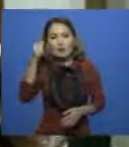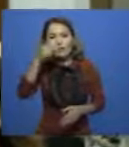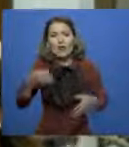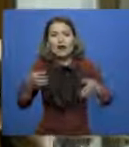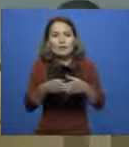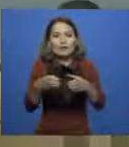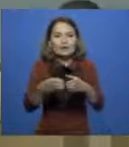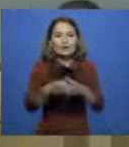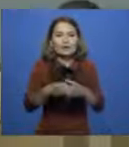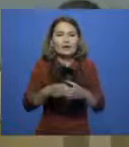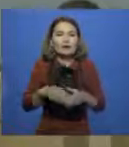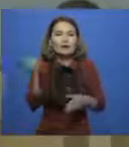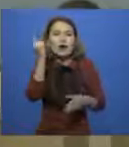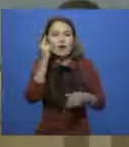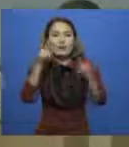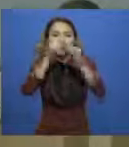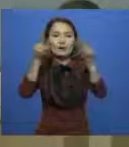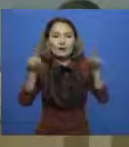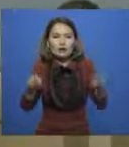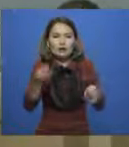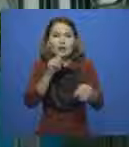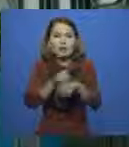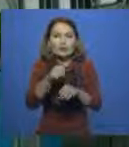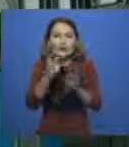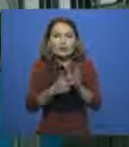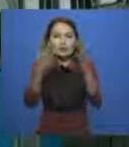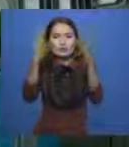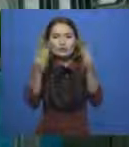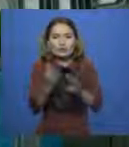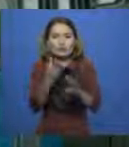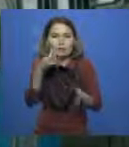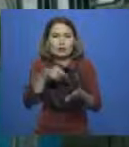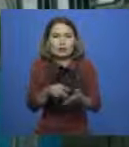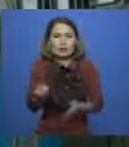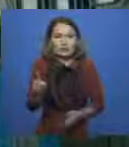компанияның кезекті жаңа өніміне қызығушылық білдірген халық кезекте 18 күн бойы тұрған екен.